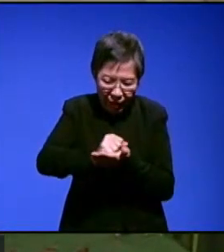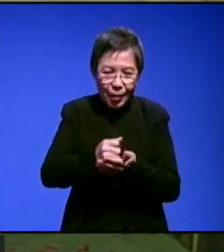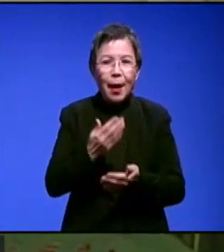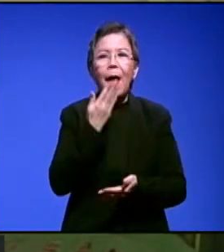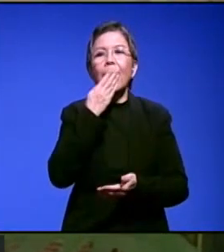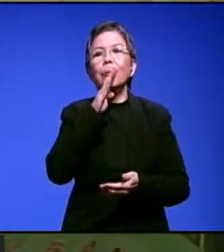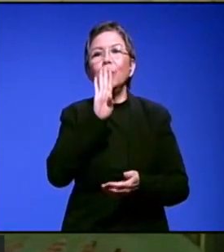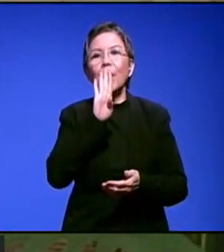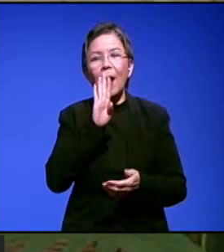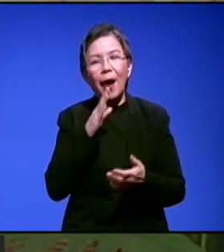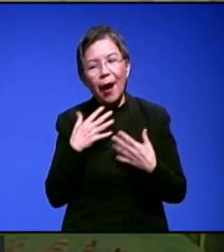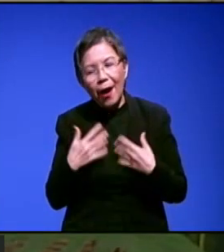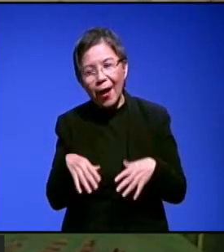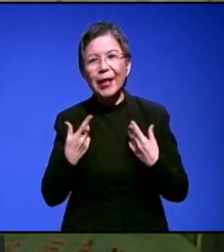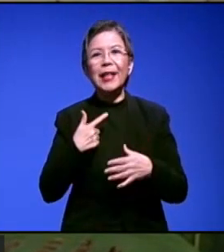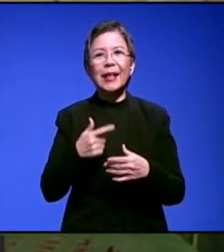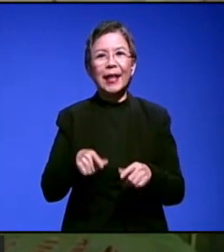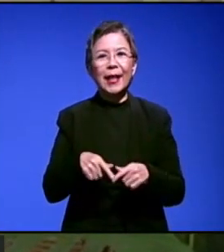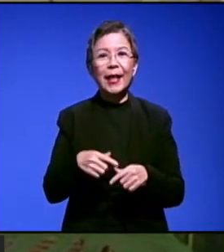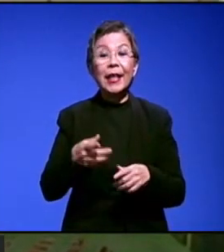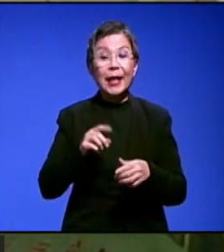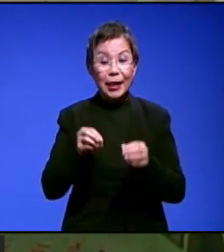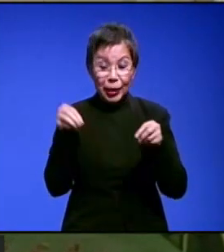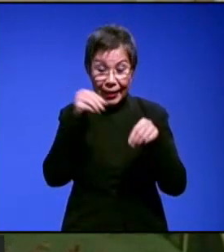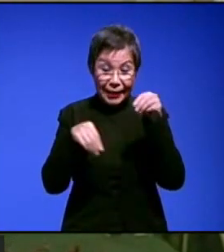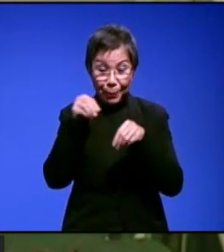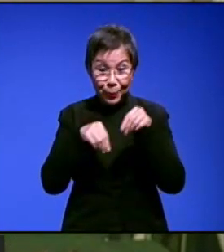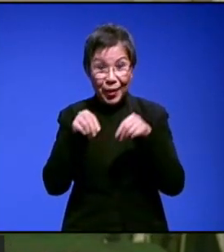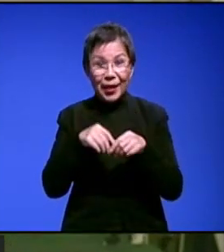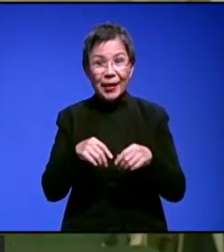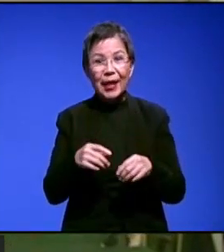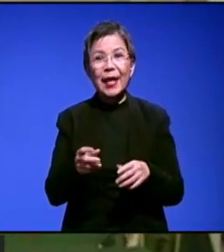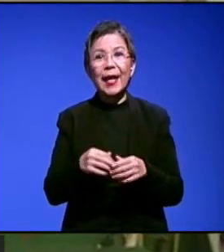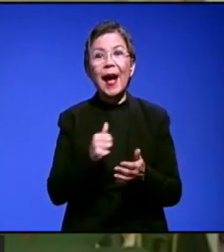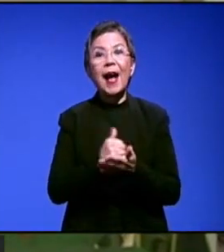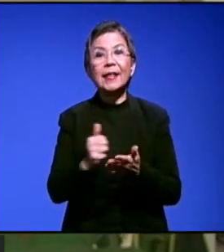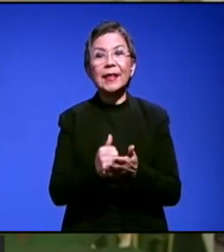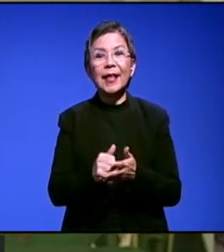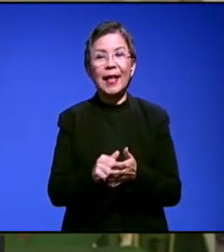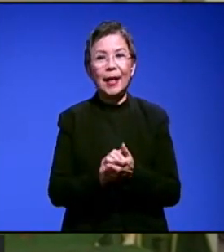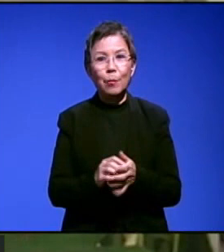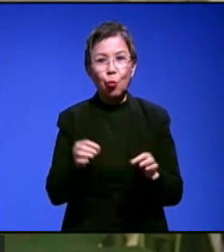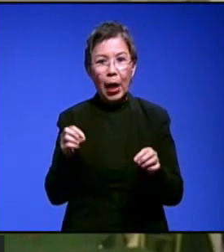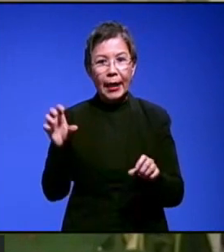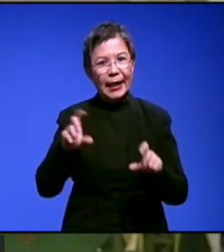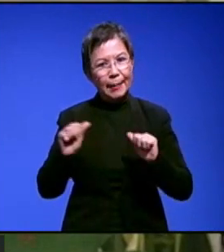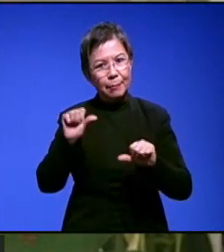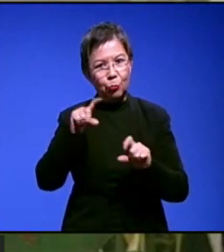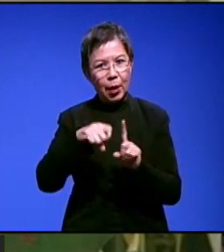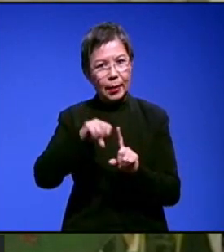Alhamdulillah sih, sebenarnya karena ini dari herbal ya, jadi terus kemarin ada berita